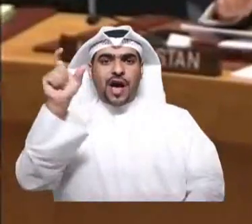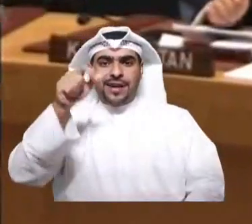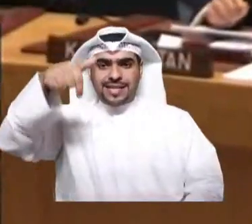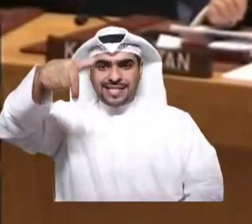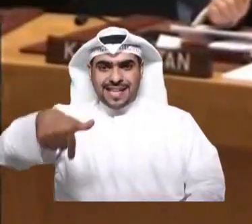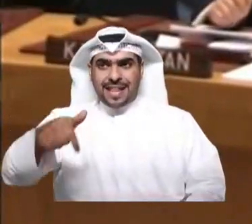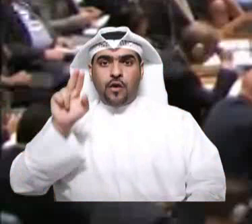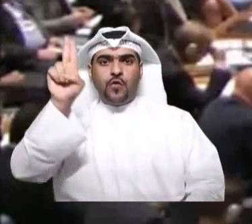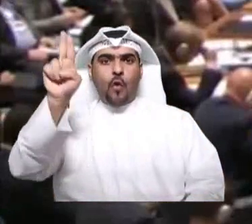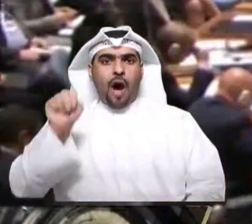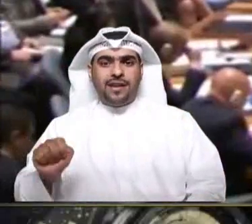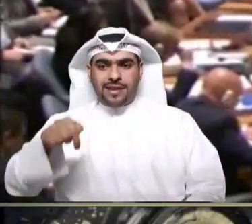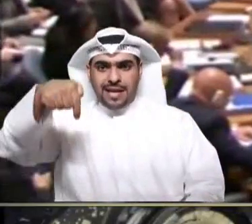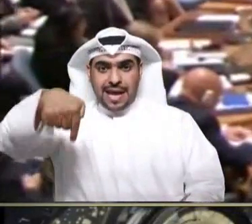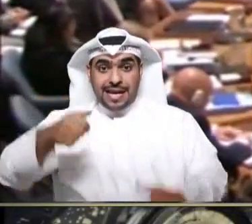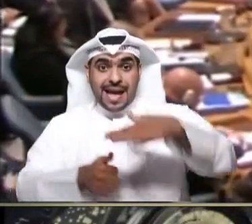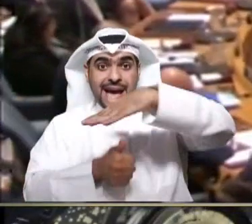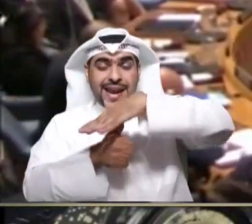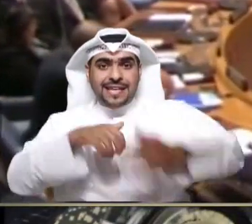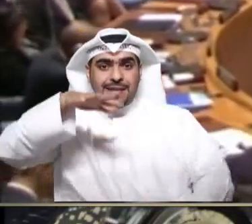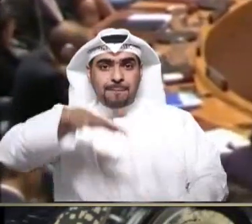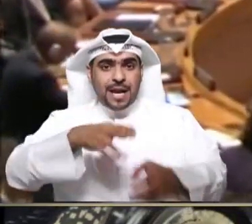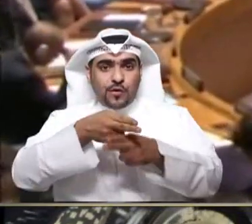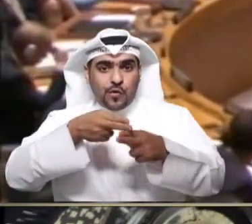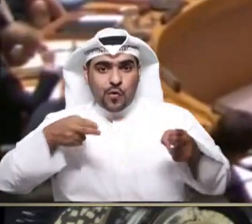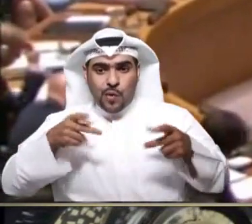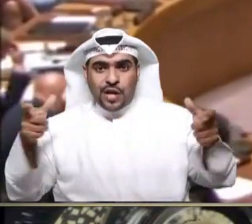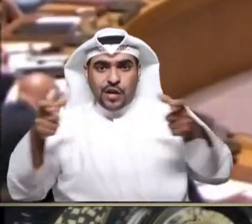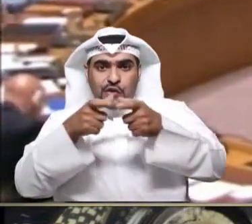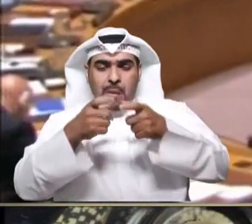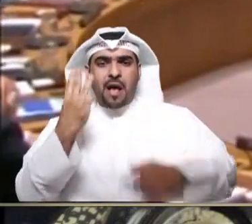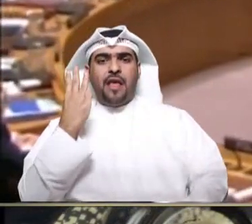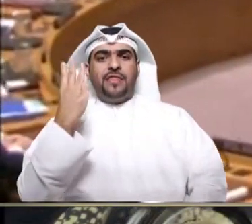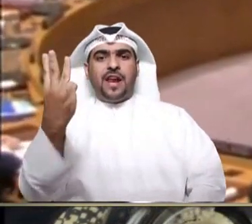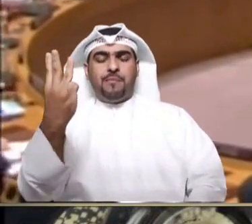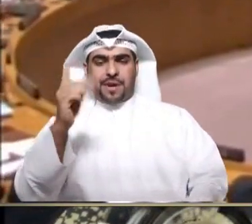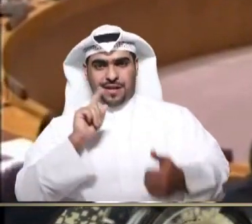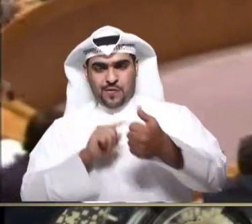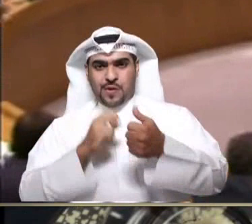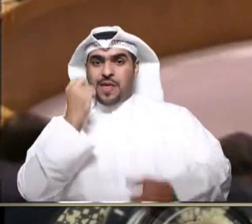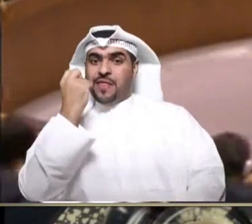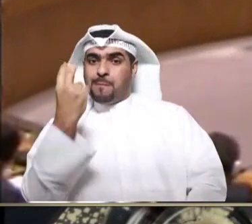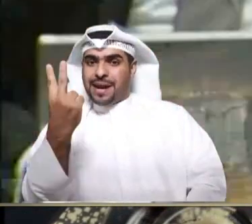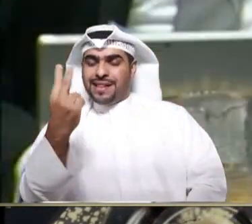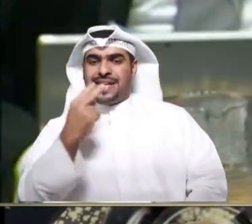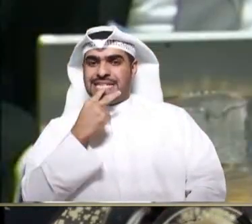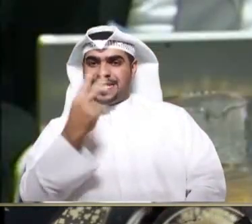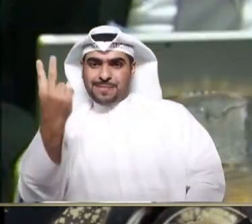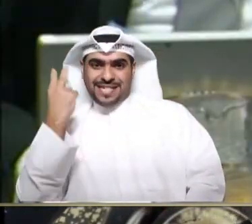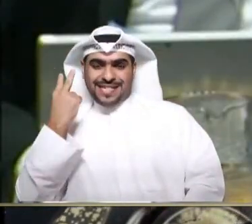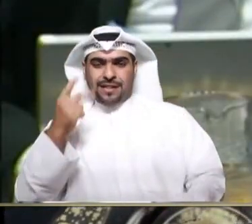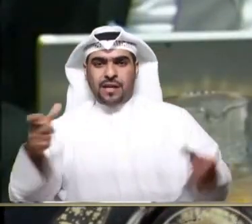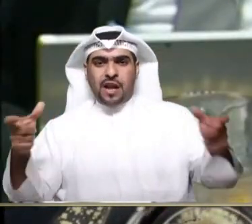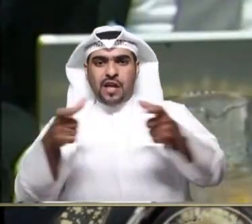الثالثة التي تترأس فيها الهيئة الأممية في تاريخها، والمرة الثانية خلال عضويتها الحالية في المجلس